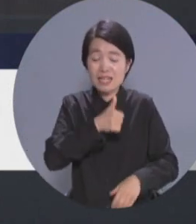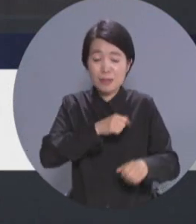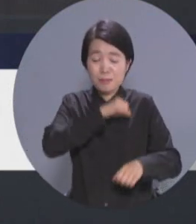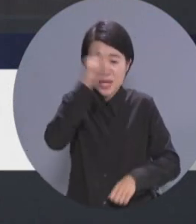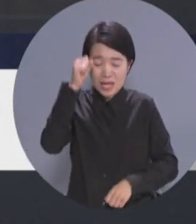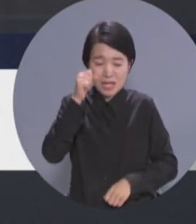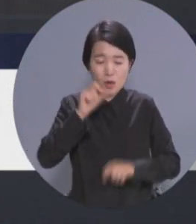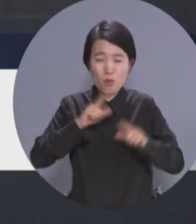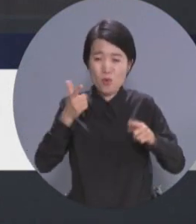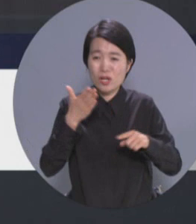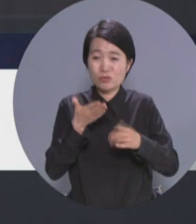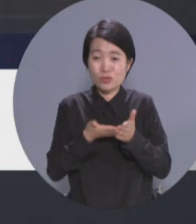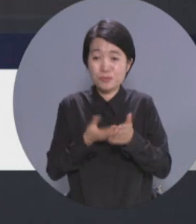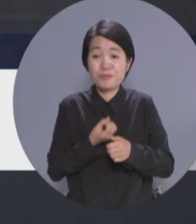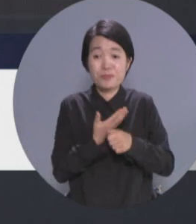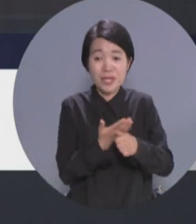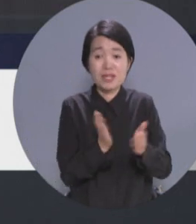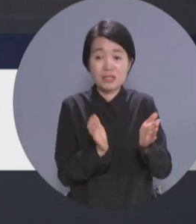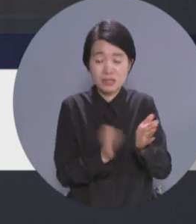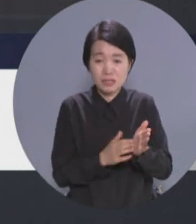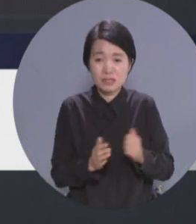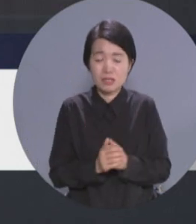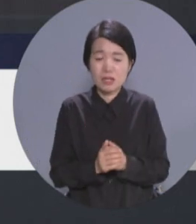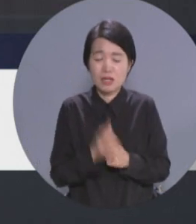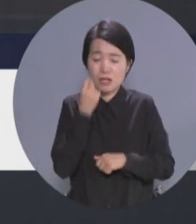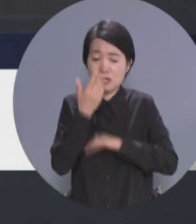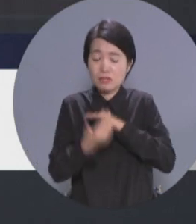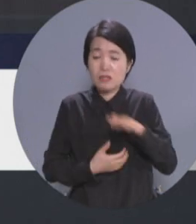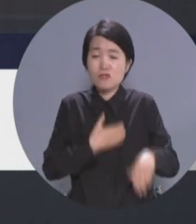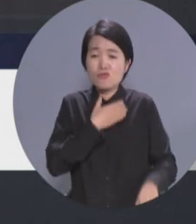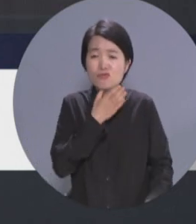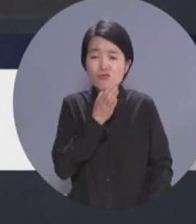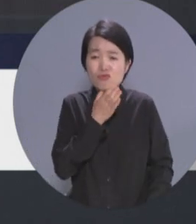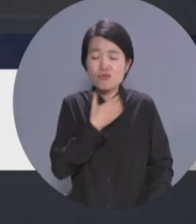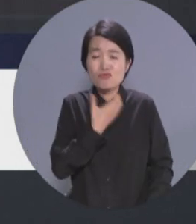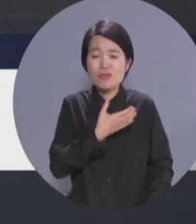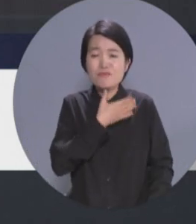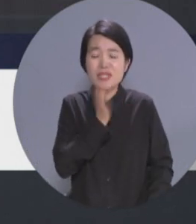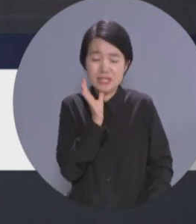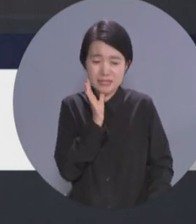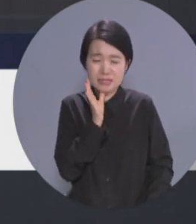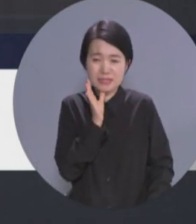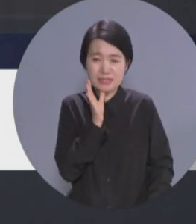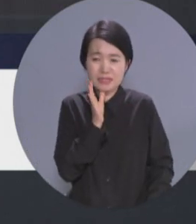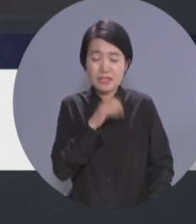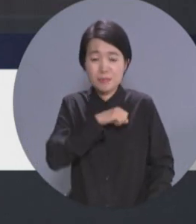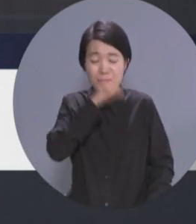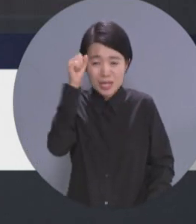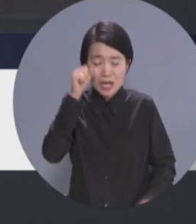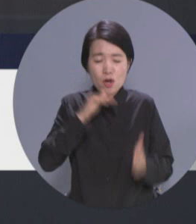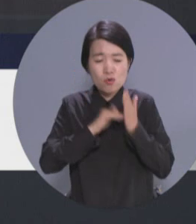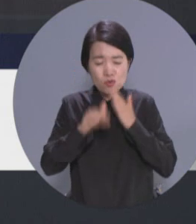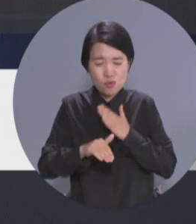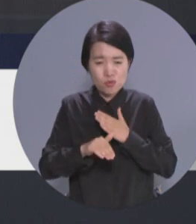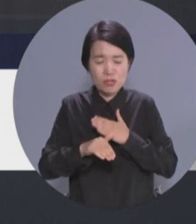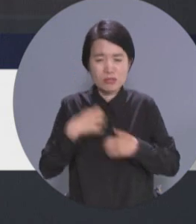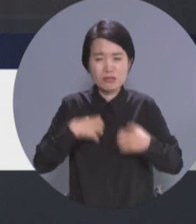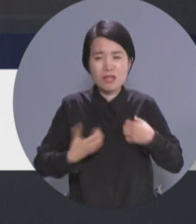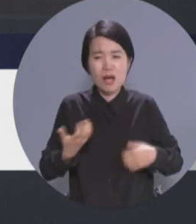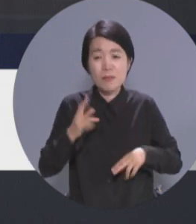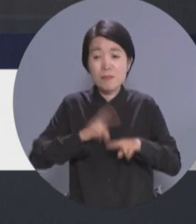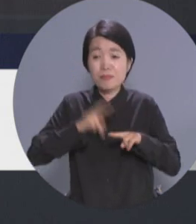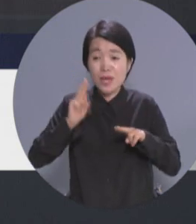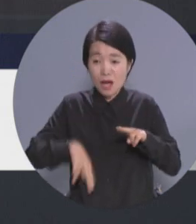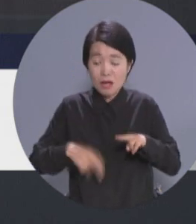올해초 전해드렸었는데요 지난달이 90대 이사장이 6개월 만에 건강상의 이유를 들어 그만뒀고